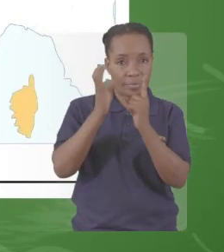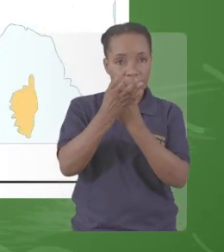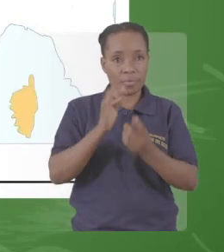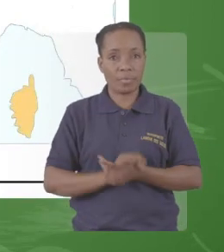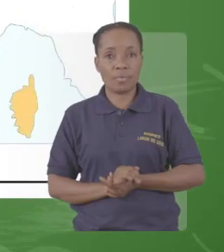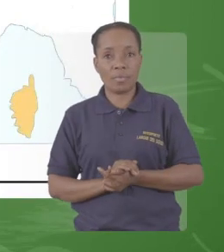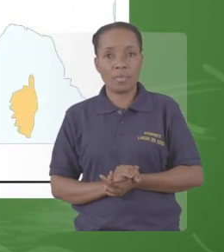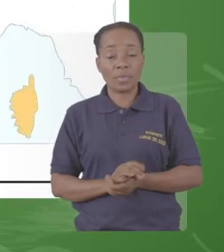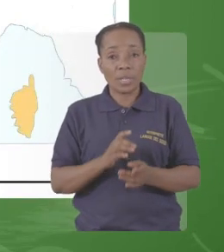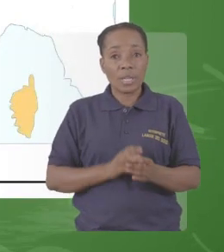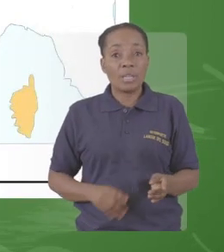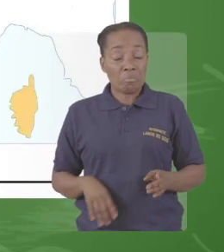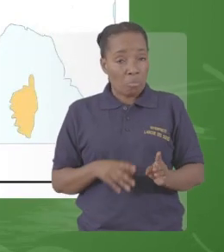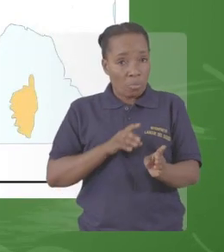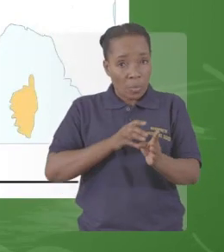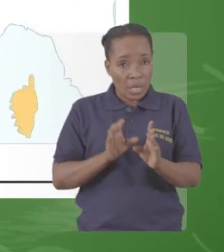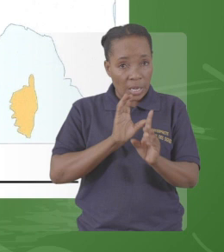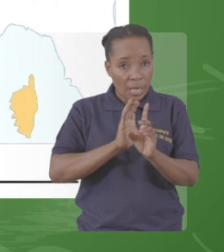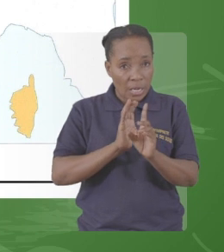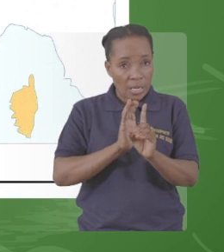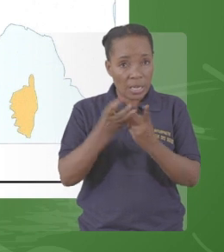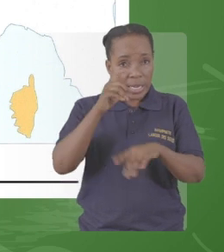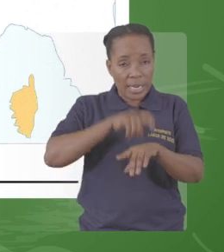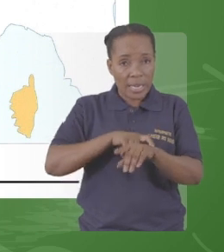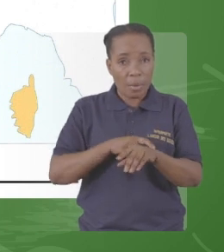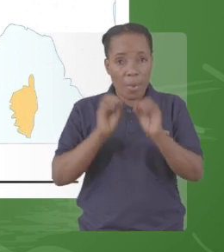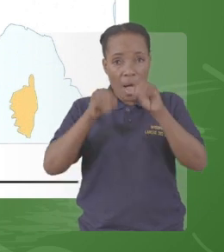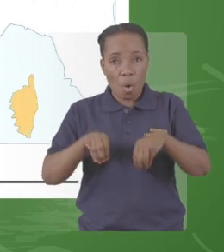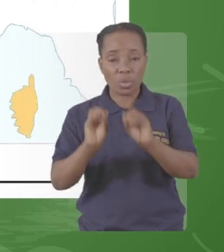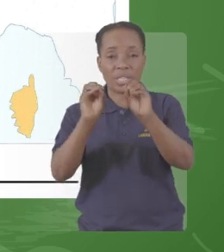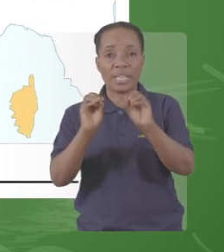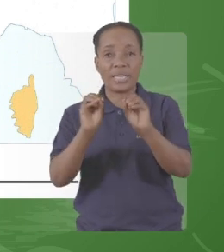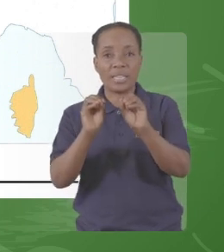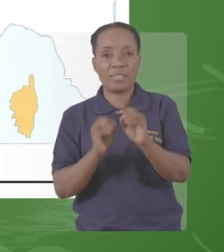océanique, dans la partie ouest.